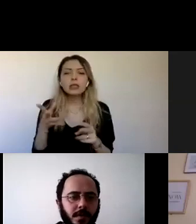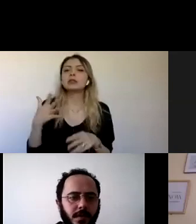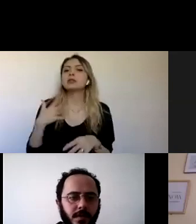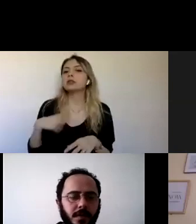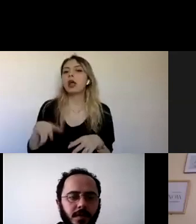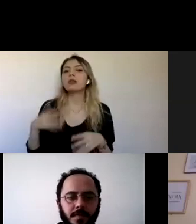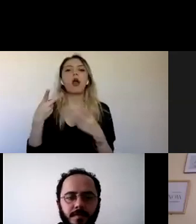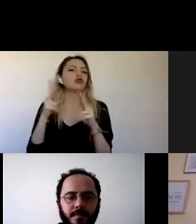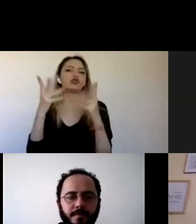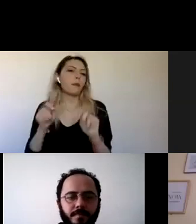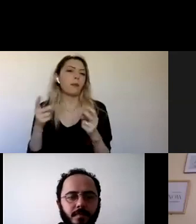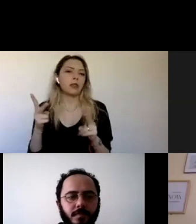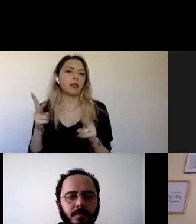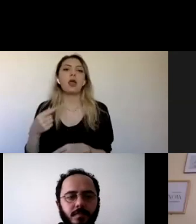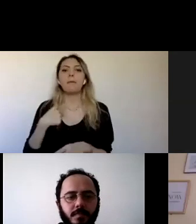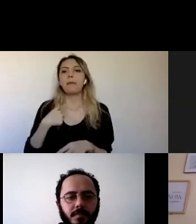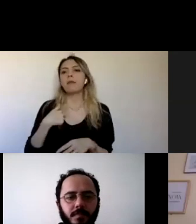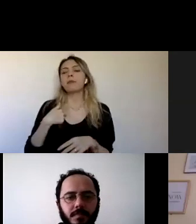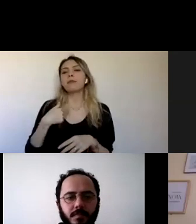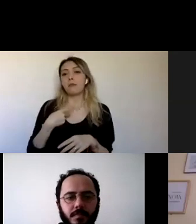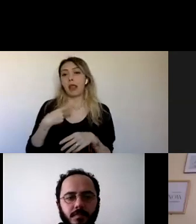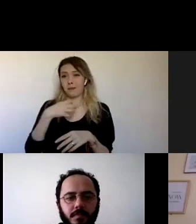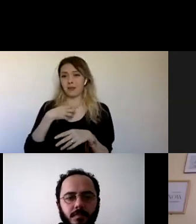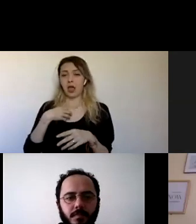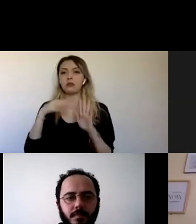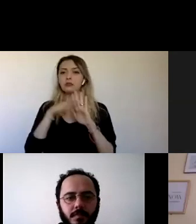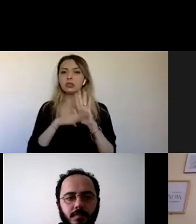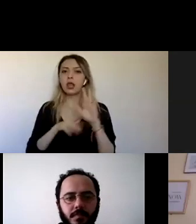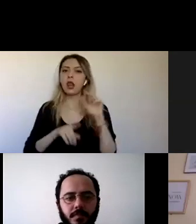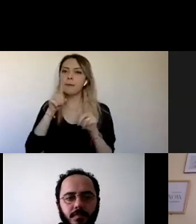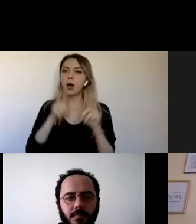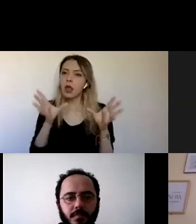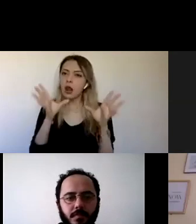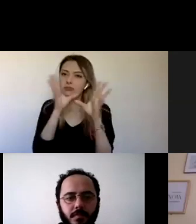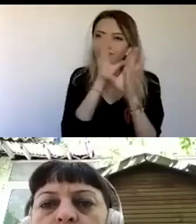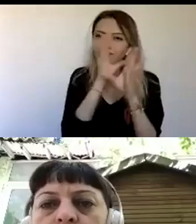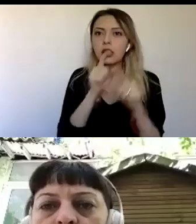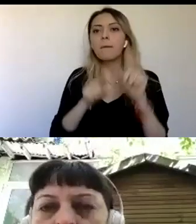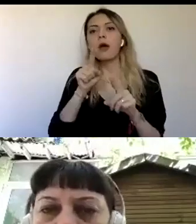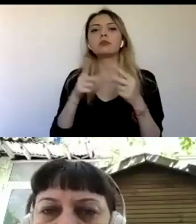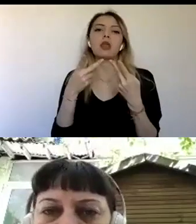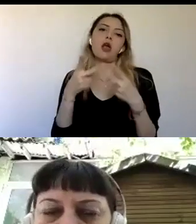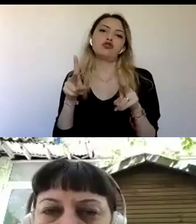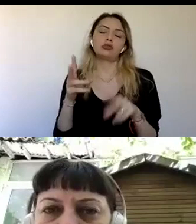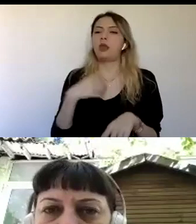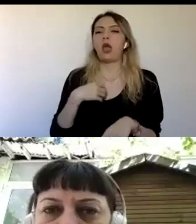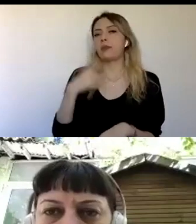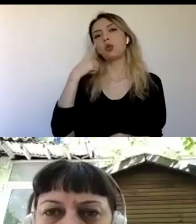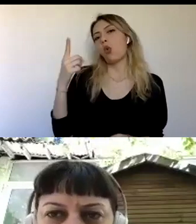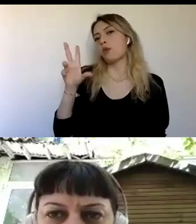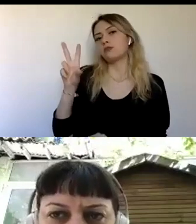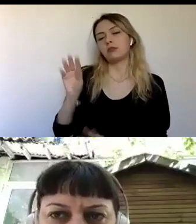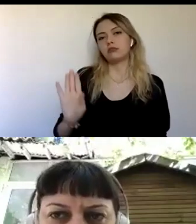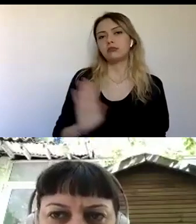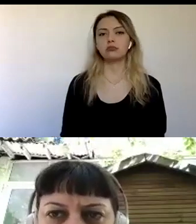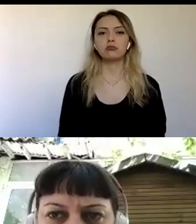isterse benim mesela bazı listelerim dışarıdan insanlar takip edebilir ya da sadece de ben görebileceğim listelerde olabilir bu Twitter